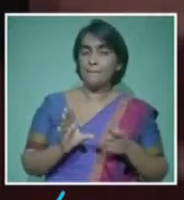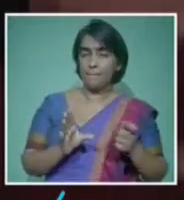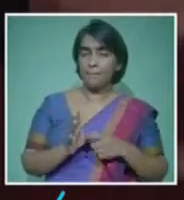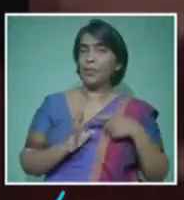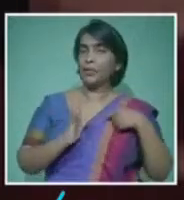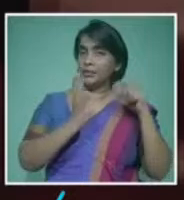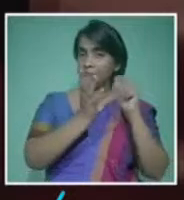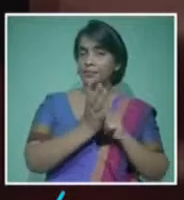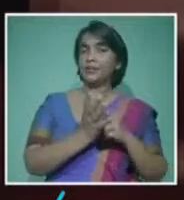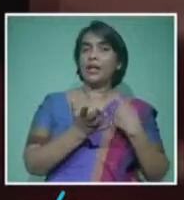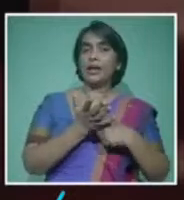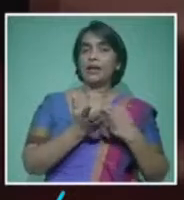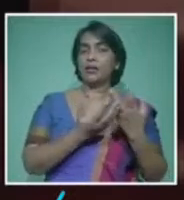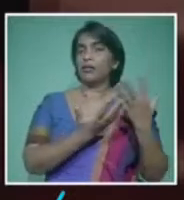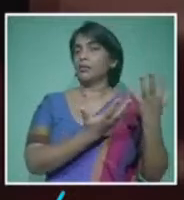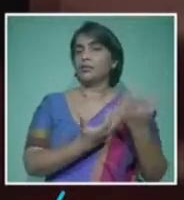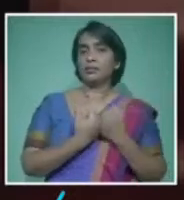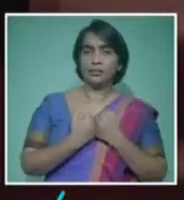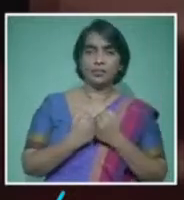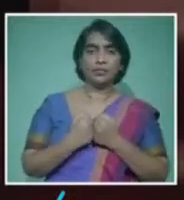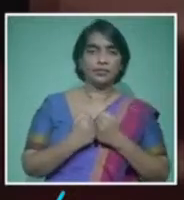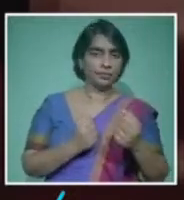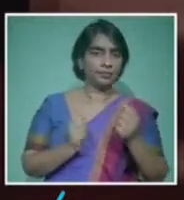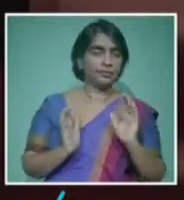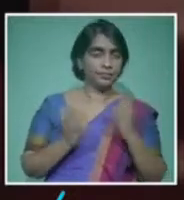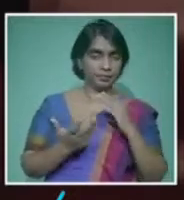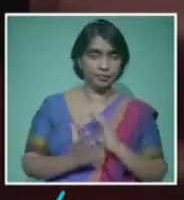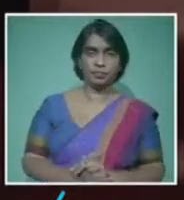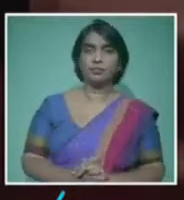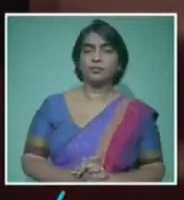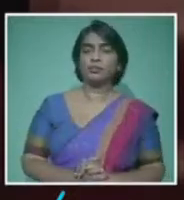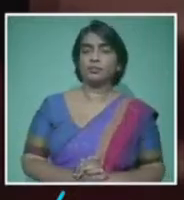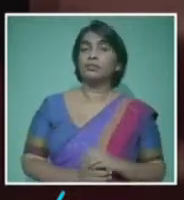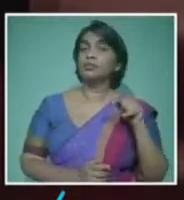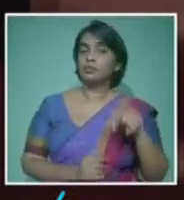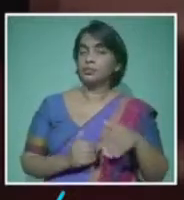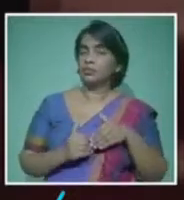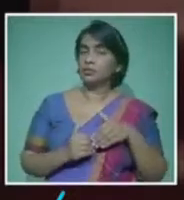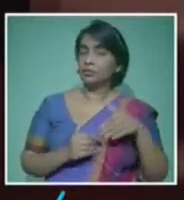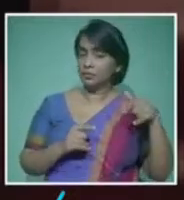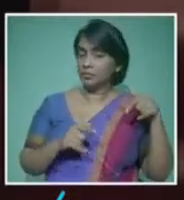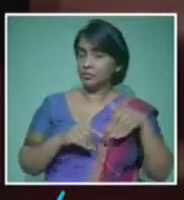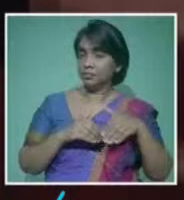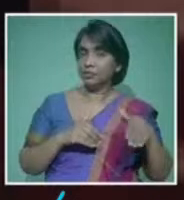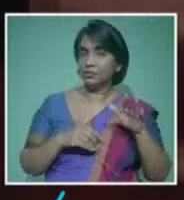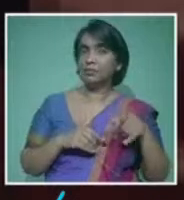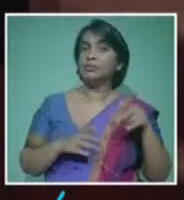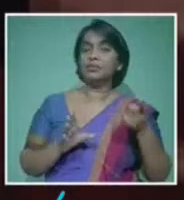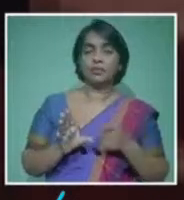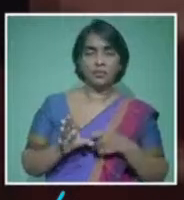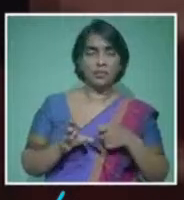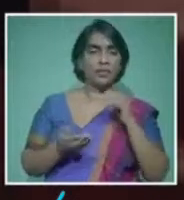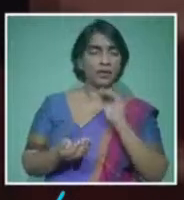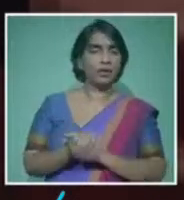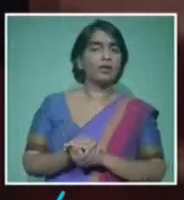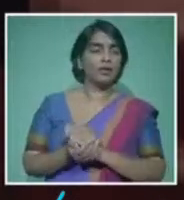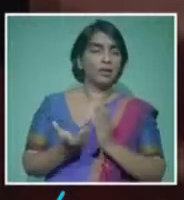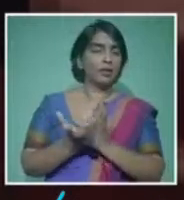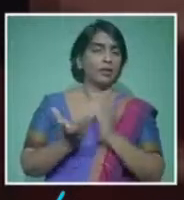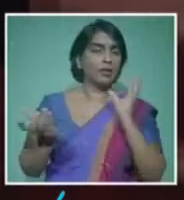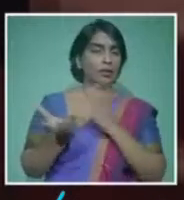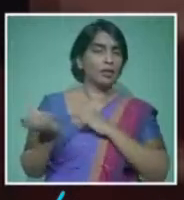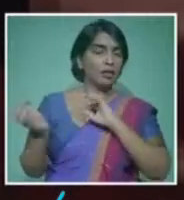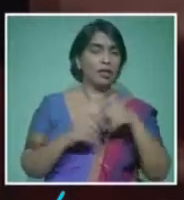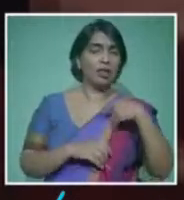යනවුම රේගුවෙන් නිදහස් කර ගැනීම සඳහා කටයුතු ආරම්භ කරන ලදී මේ වෙන විට ඒ වෙන විට මෙම කිරිපිටි අඩංගු බහාලුම් නැවගත කර